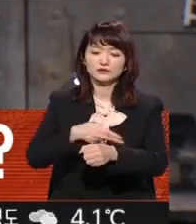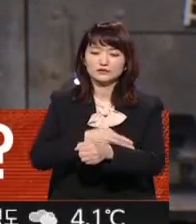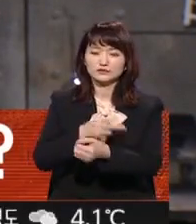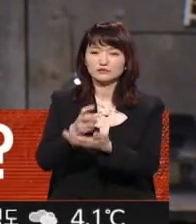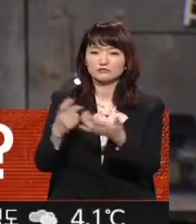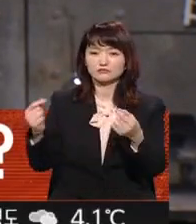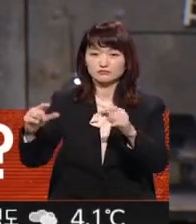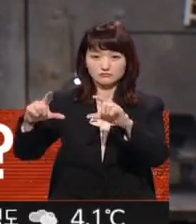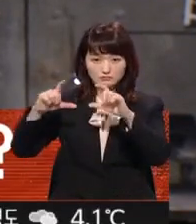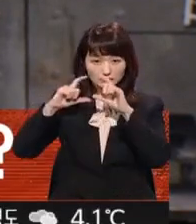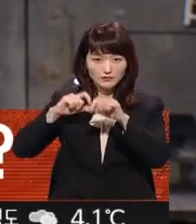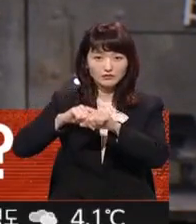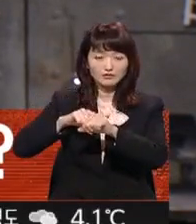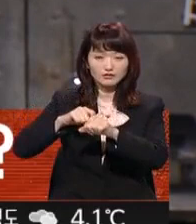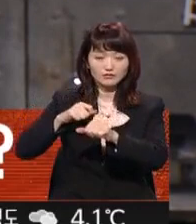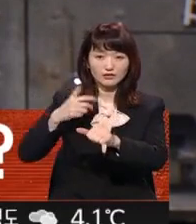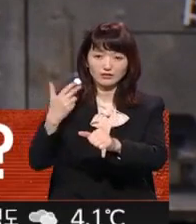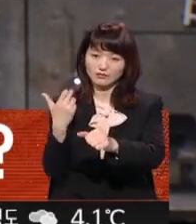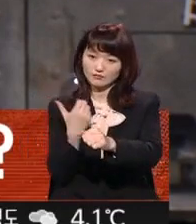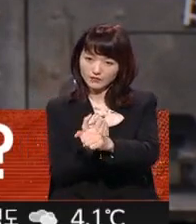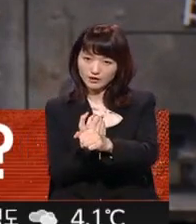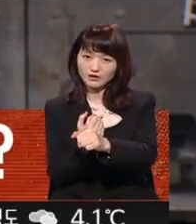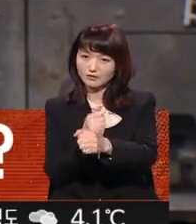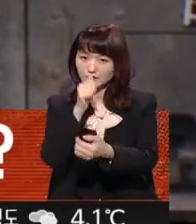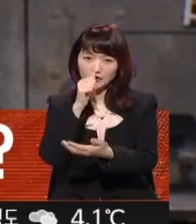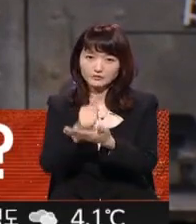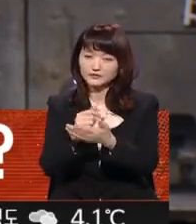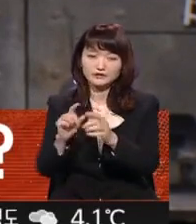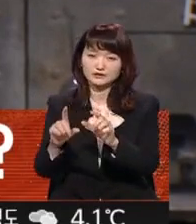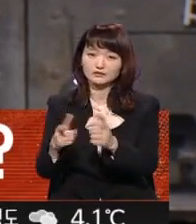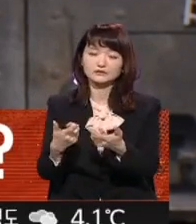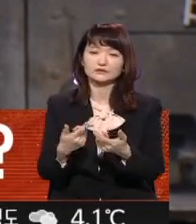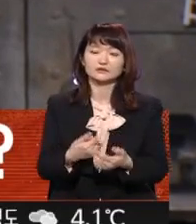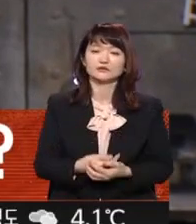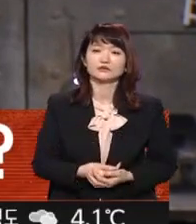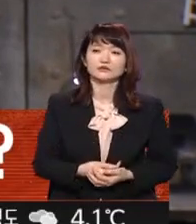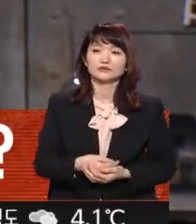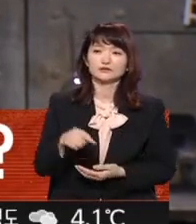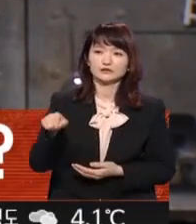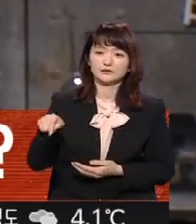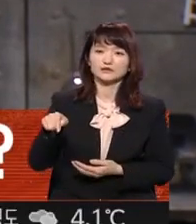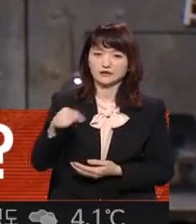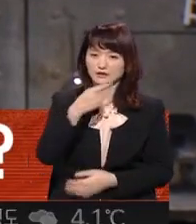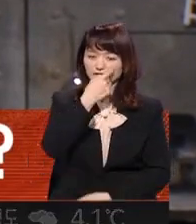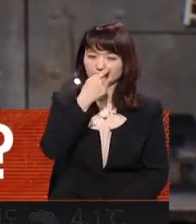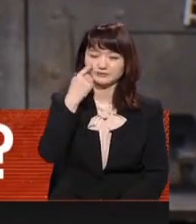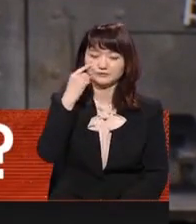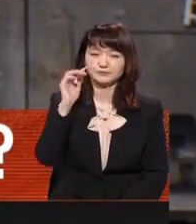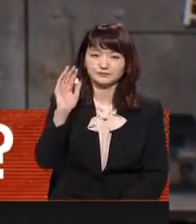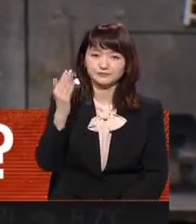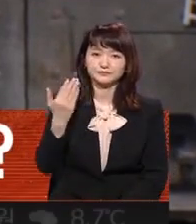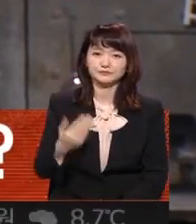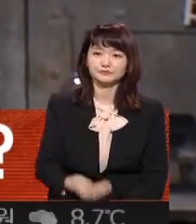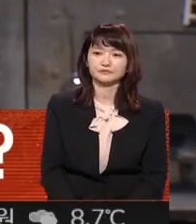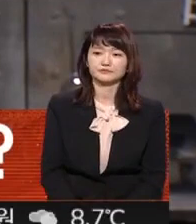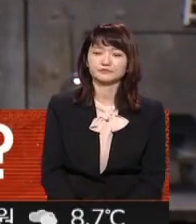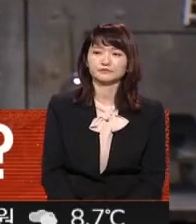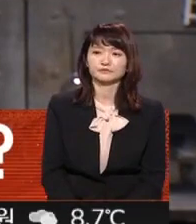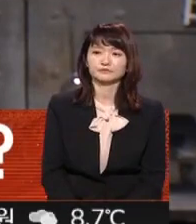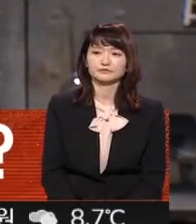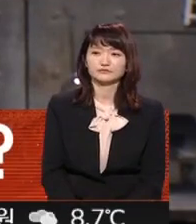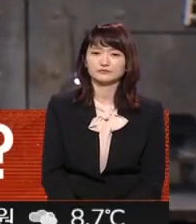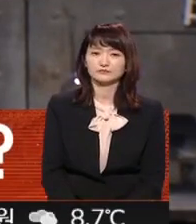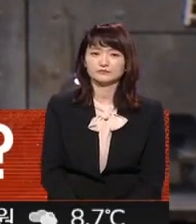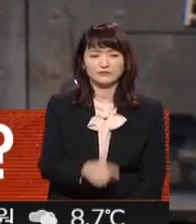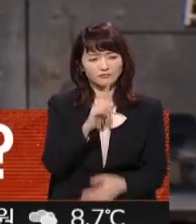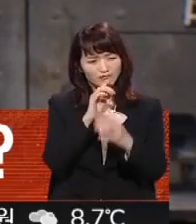받고 투약을 했다 라면 범죄가 되지 않거든요 그렇기 때문에 그 부분을 좀 봐야 될 것 같아요 근데 이제 지금 일단 이렇게